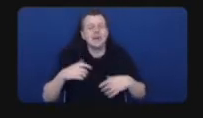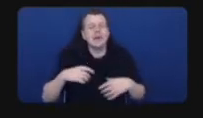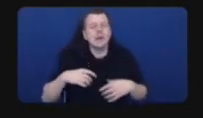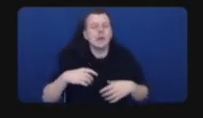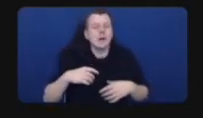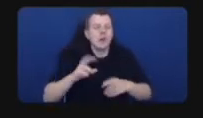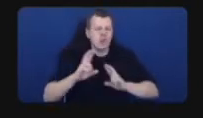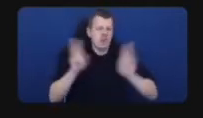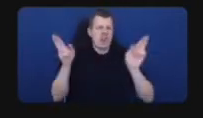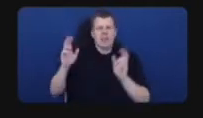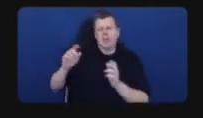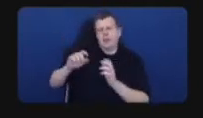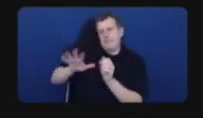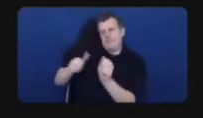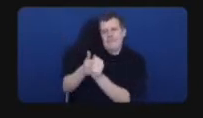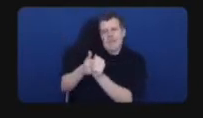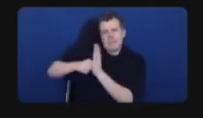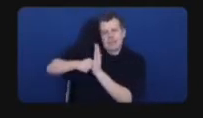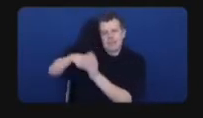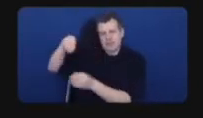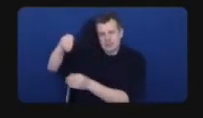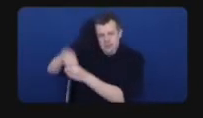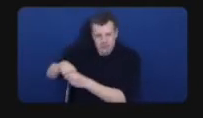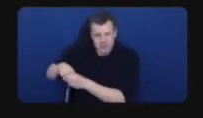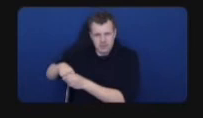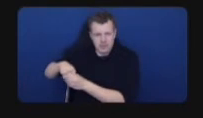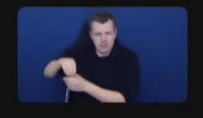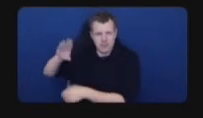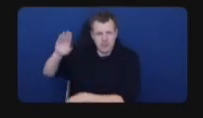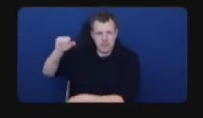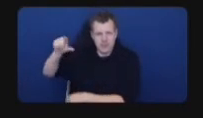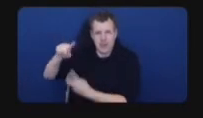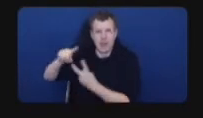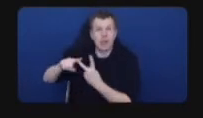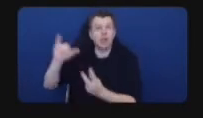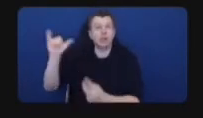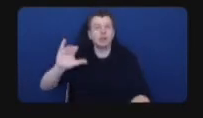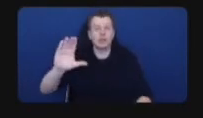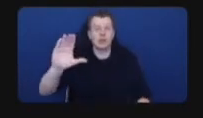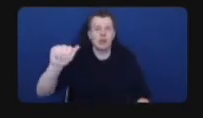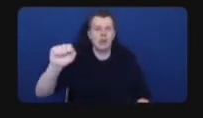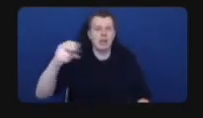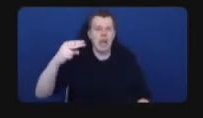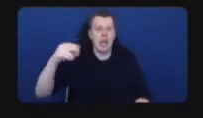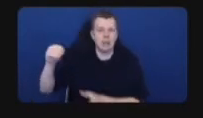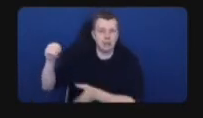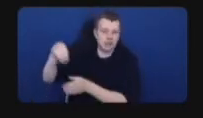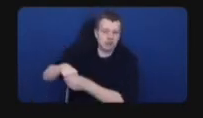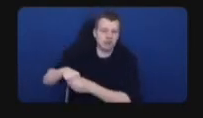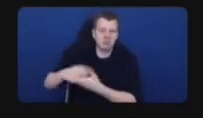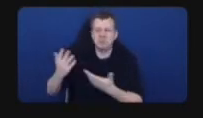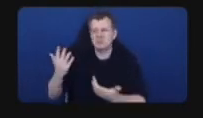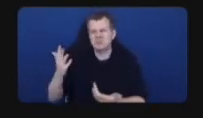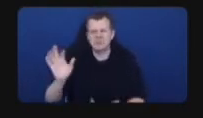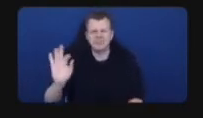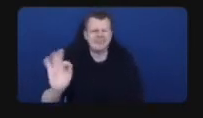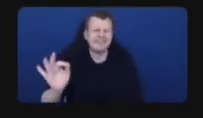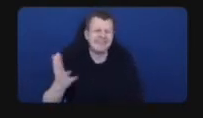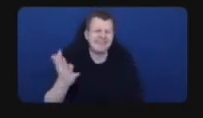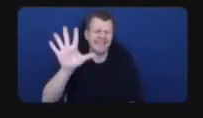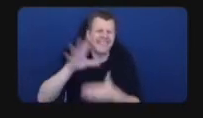还有家门的钥匙，放在包里面。第二个就是现金，5块钱、10块钱这些